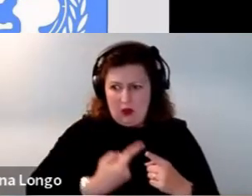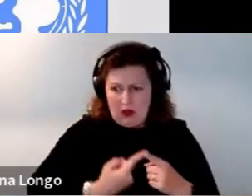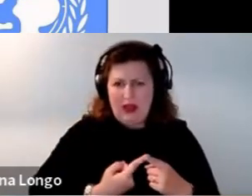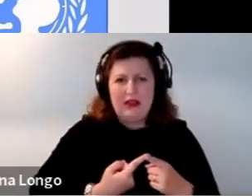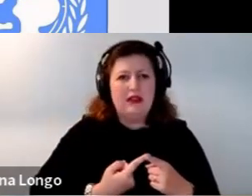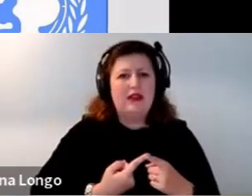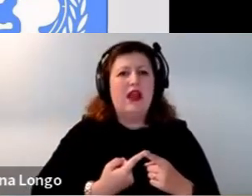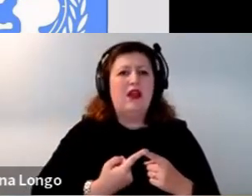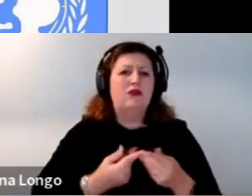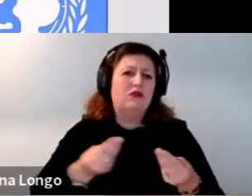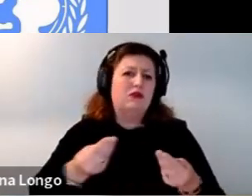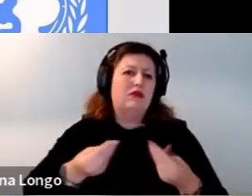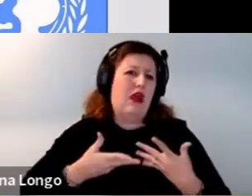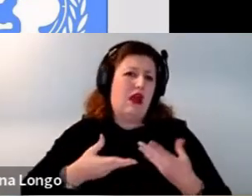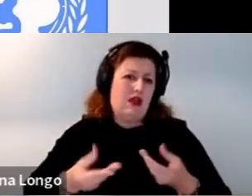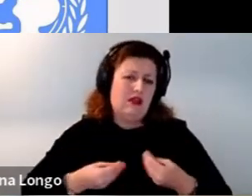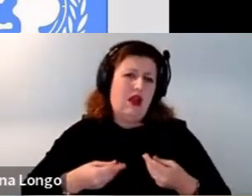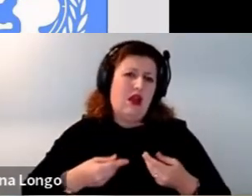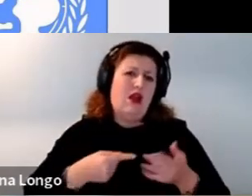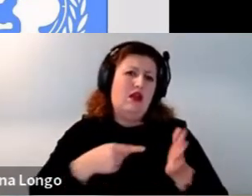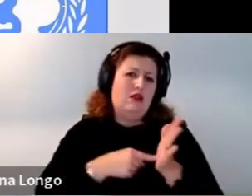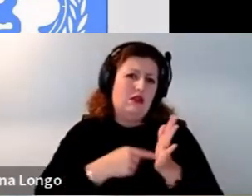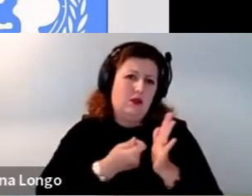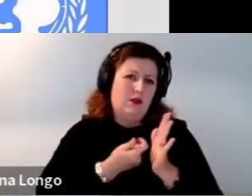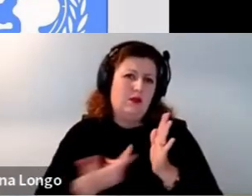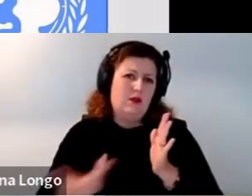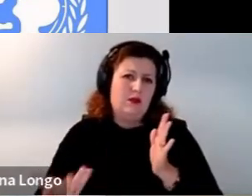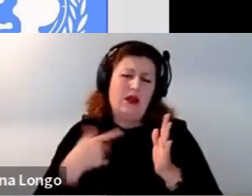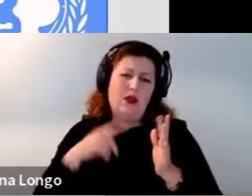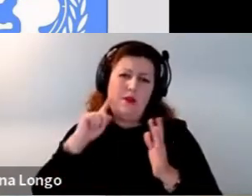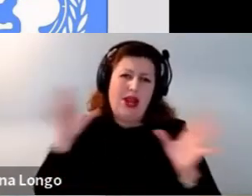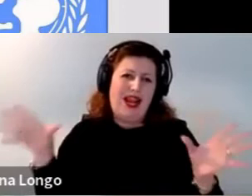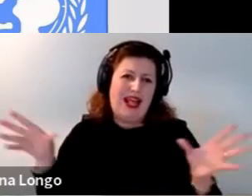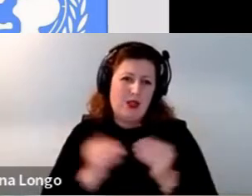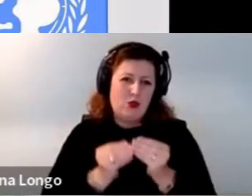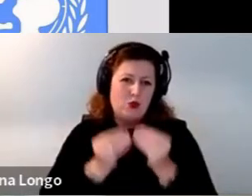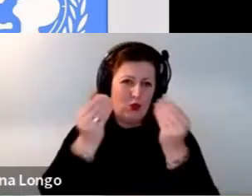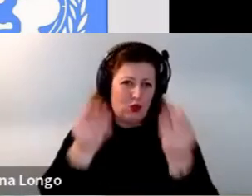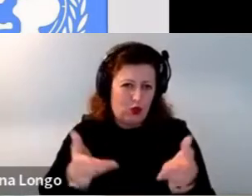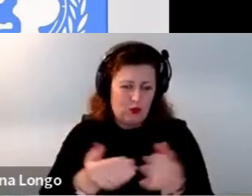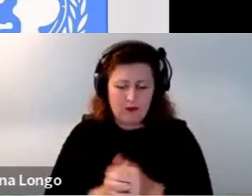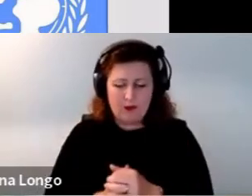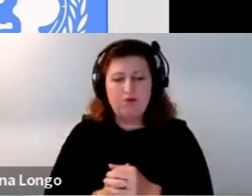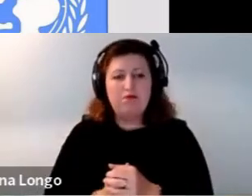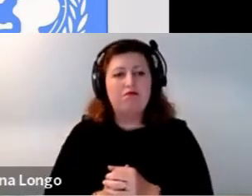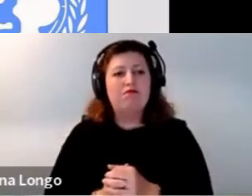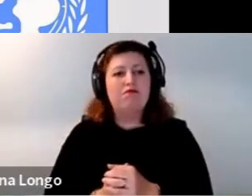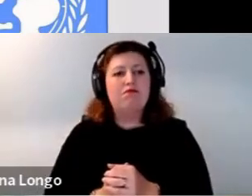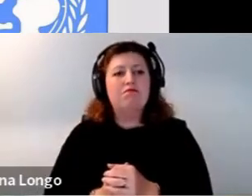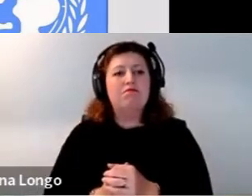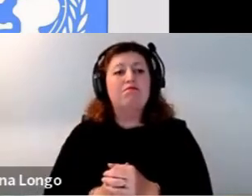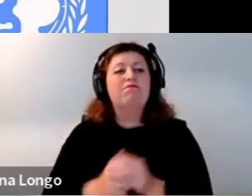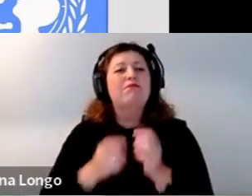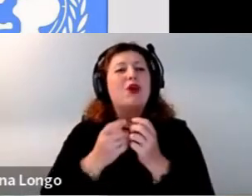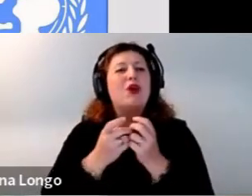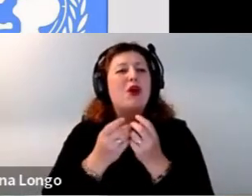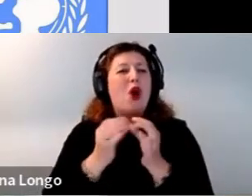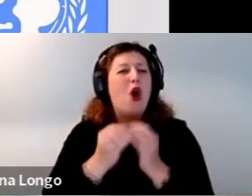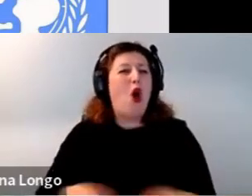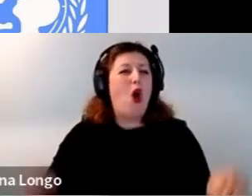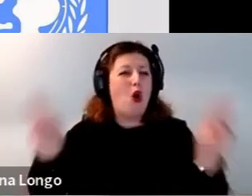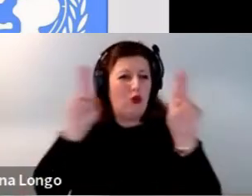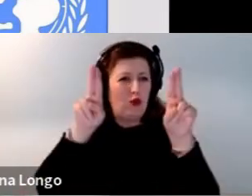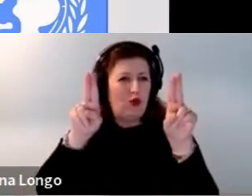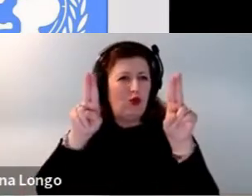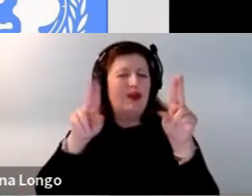adesso cerco di riportare in riassunto. Partiamo dall'ONU con la Dichiarazione Universale